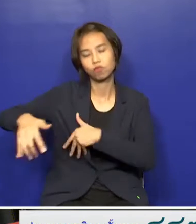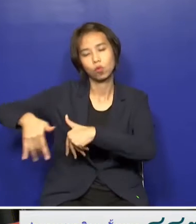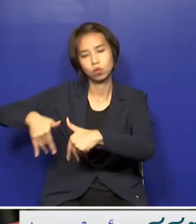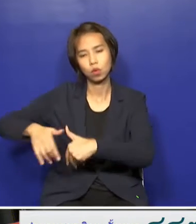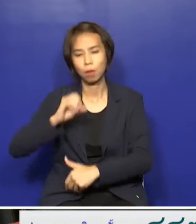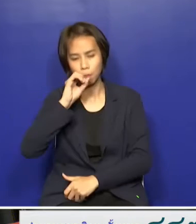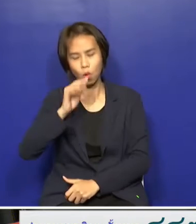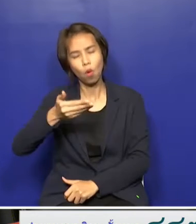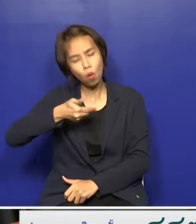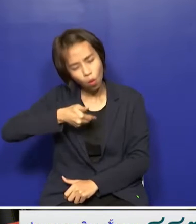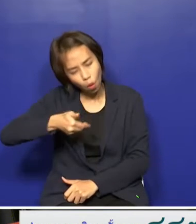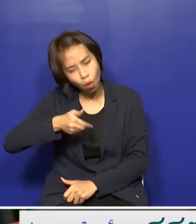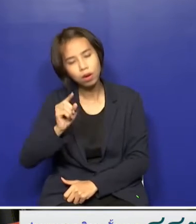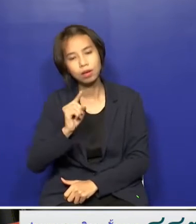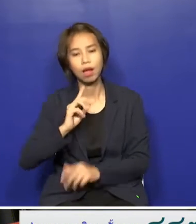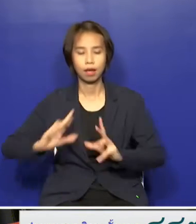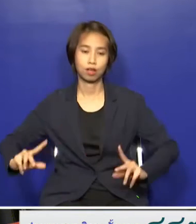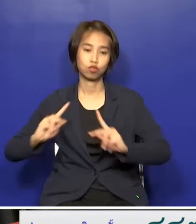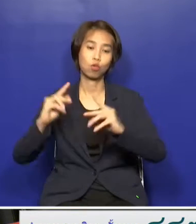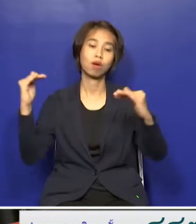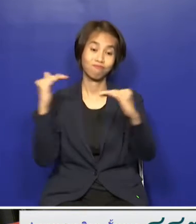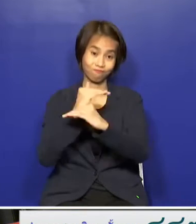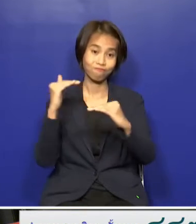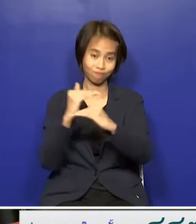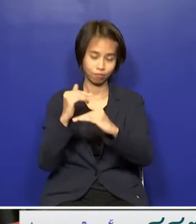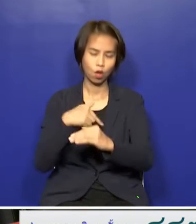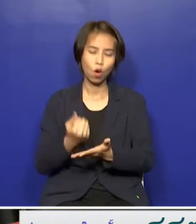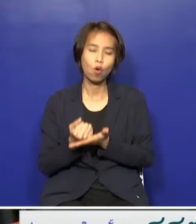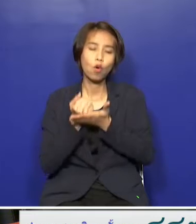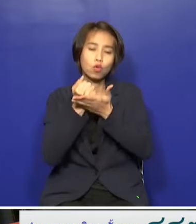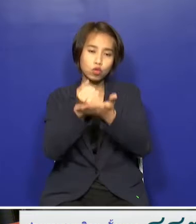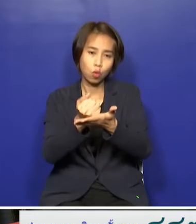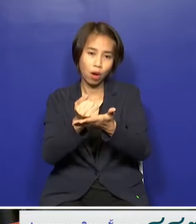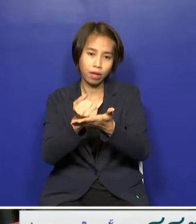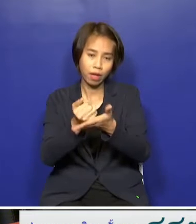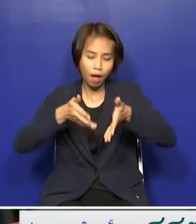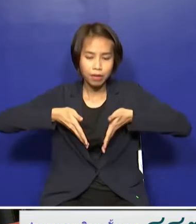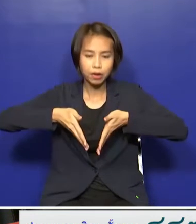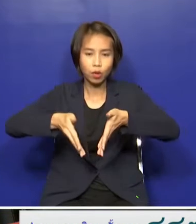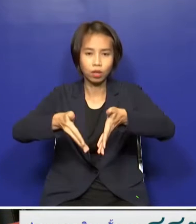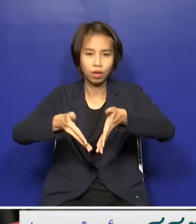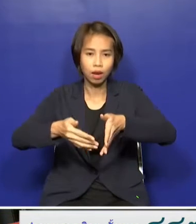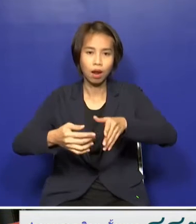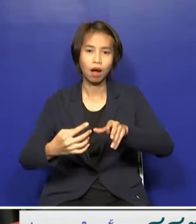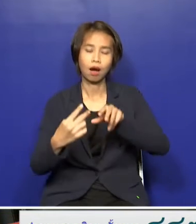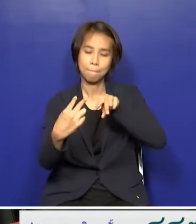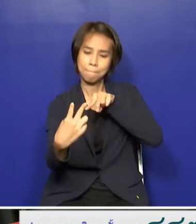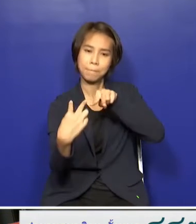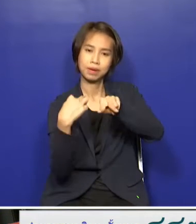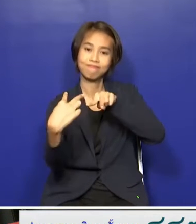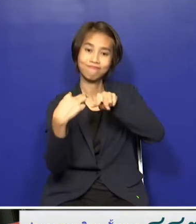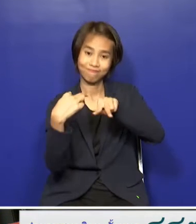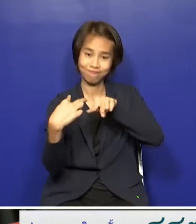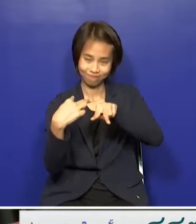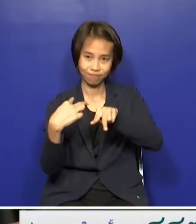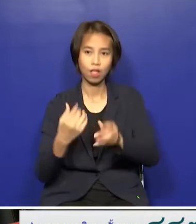ุ pharmaceuticalsข้าย differ àช่องทาง 4 จราจร นะครัเพื่อแ้เป็มาสักล